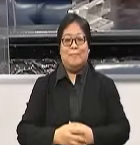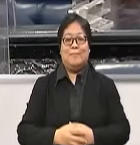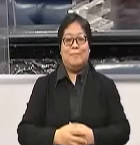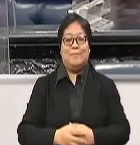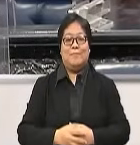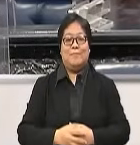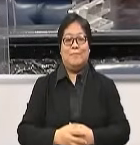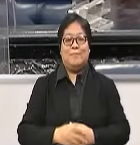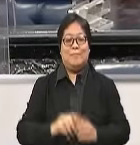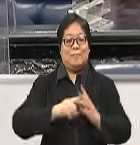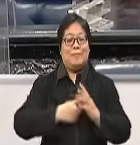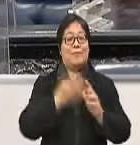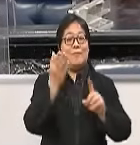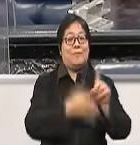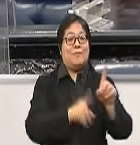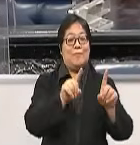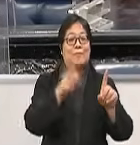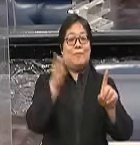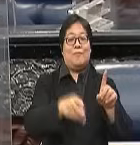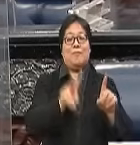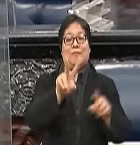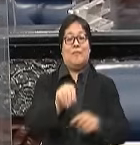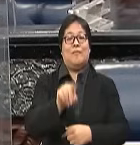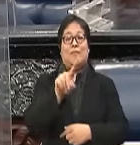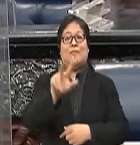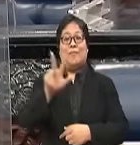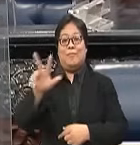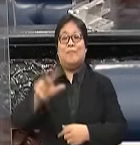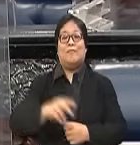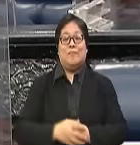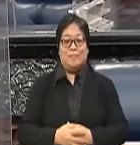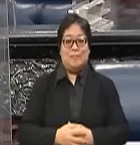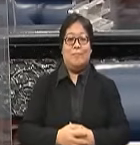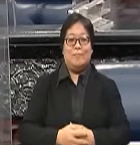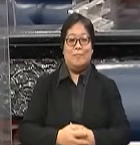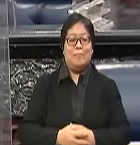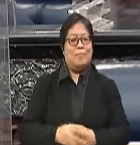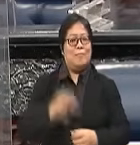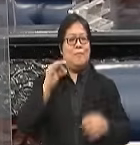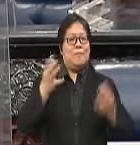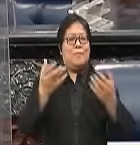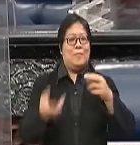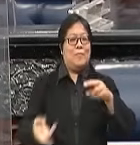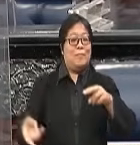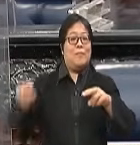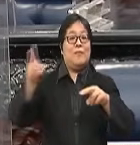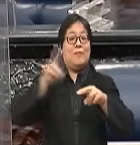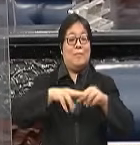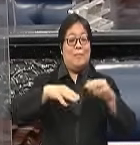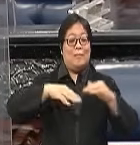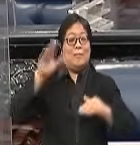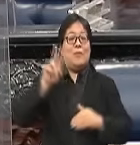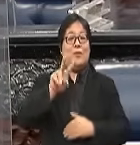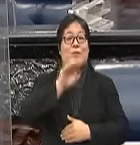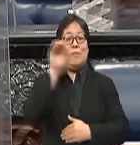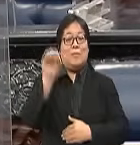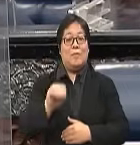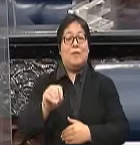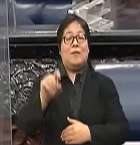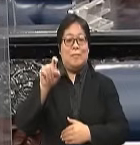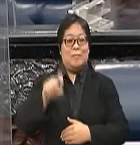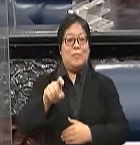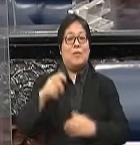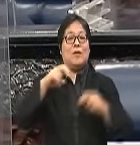Sejak satu Januari 2013 resep Jadi kalau nak naik lebih dvd2 pesen tuh perlu